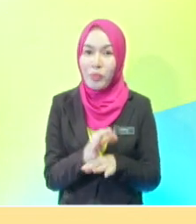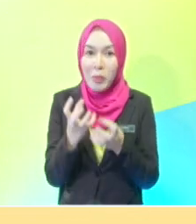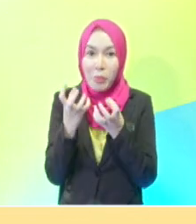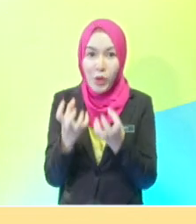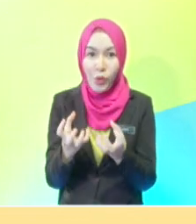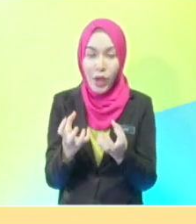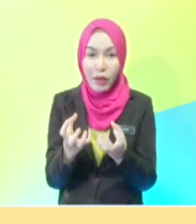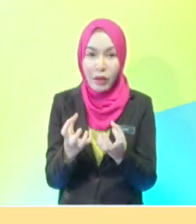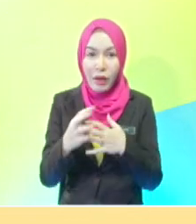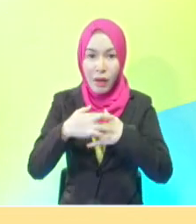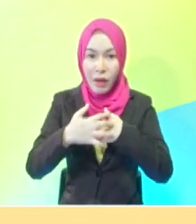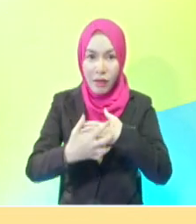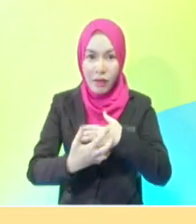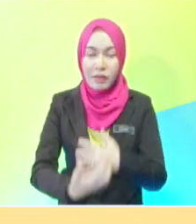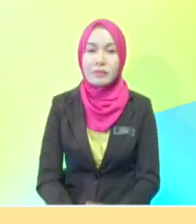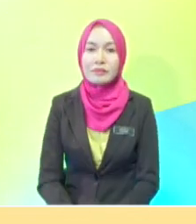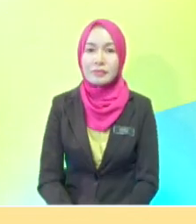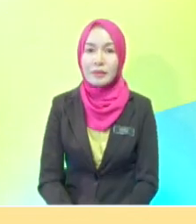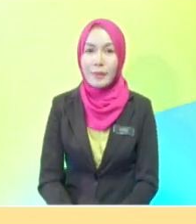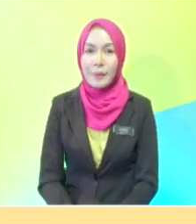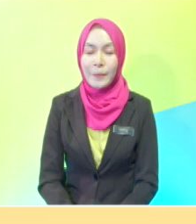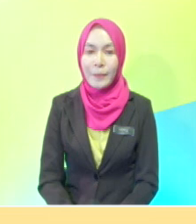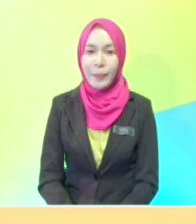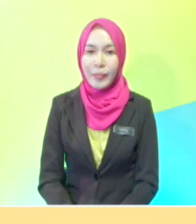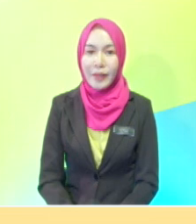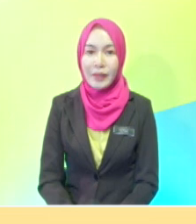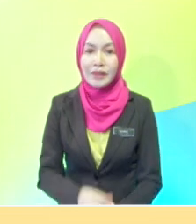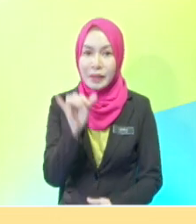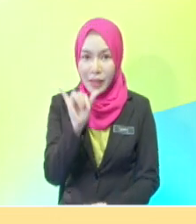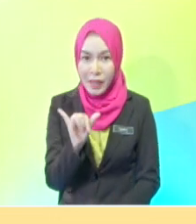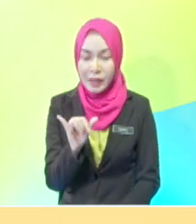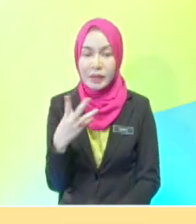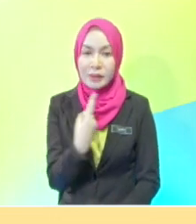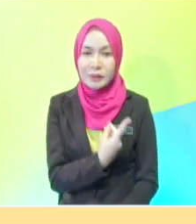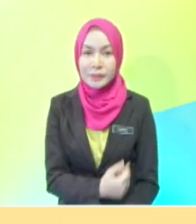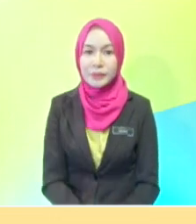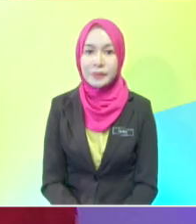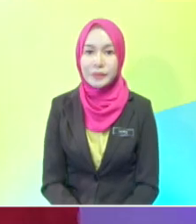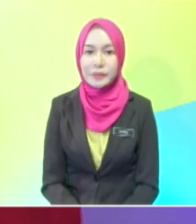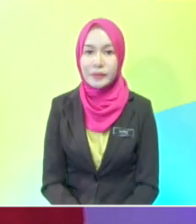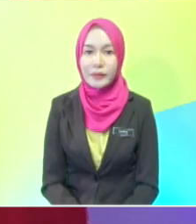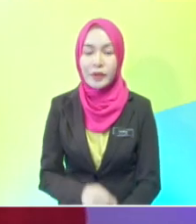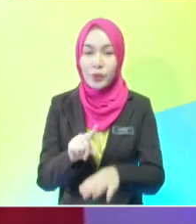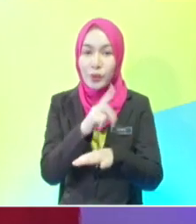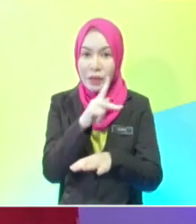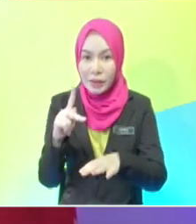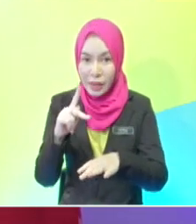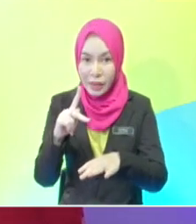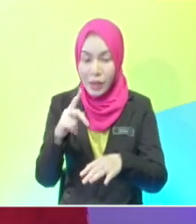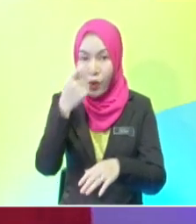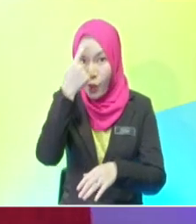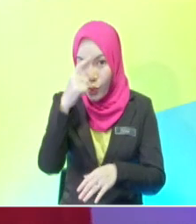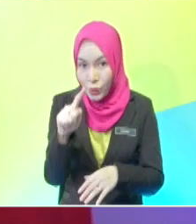kemudian kita akan dapatkan faktur pembekuan darah nih kita tulis kan dia oke dan kita gunakan untuk merawat